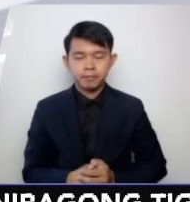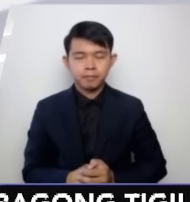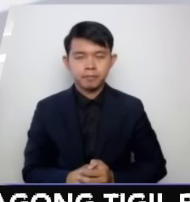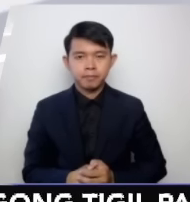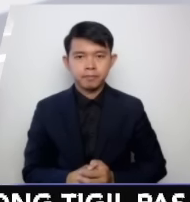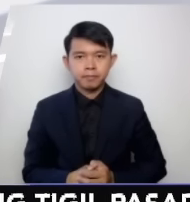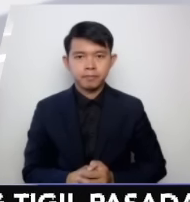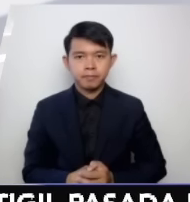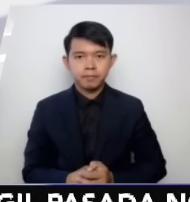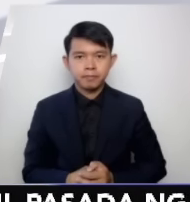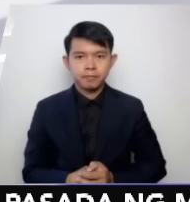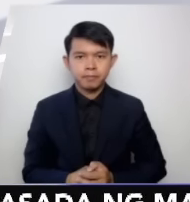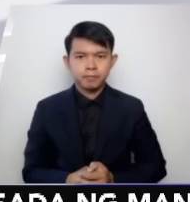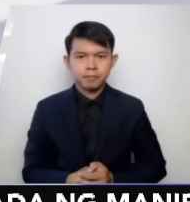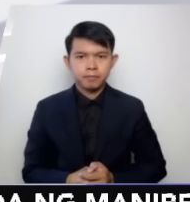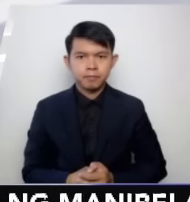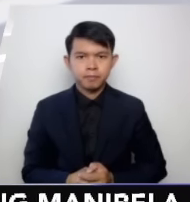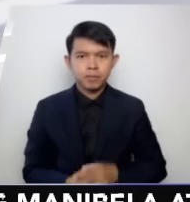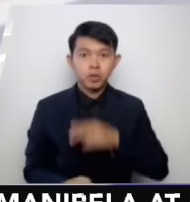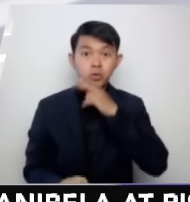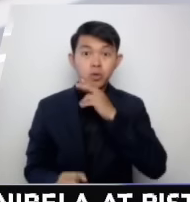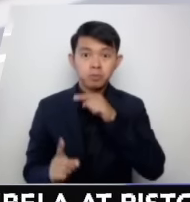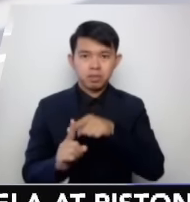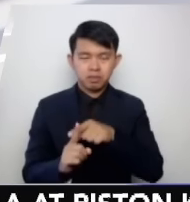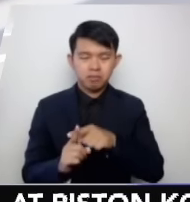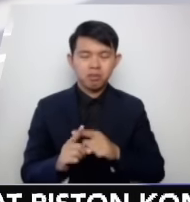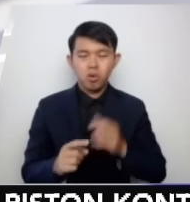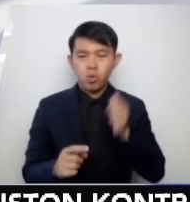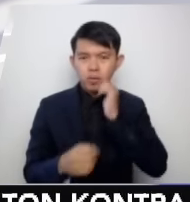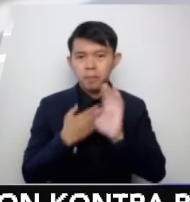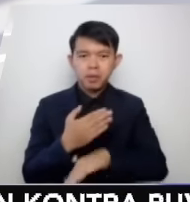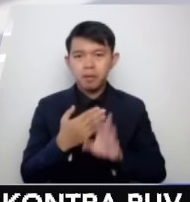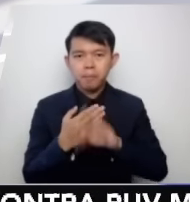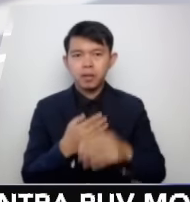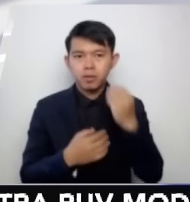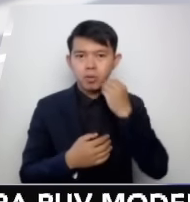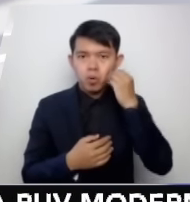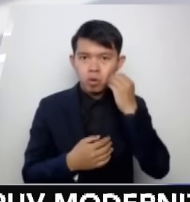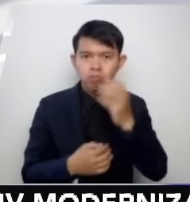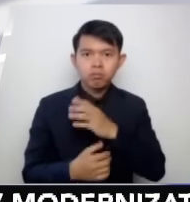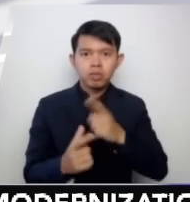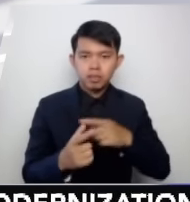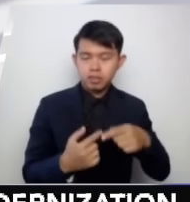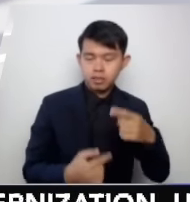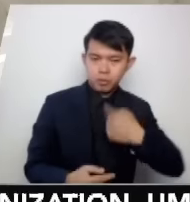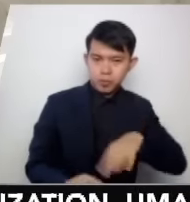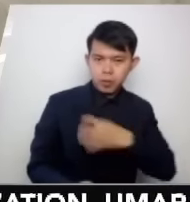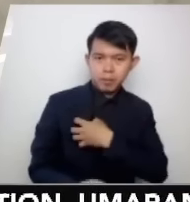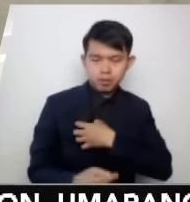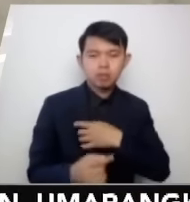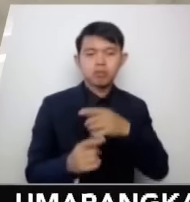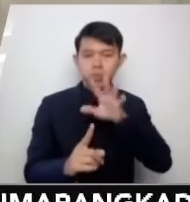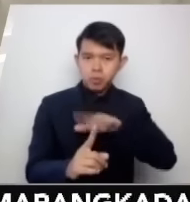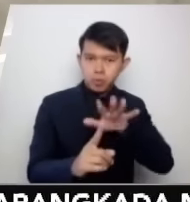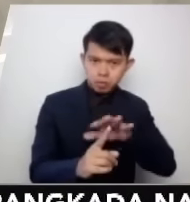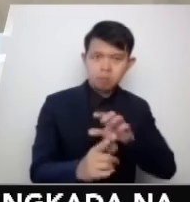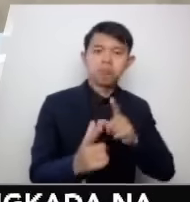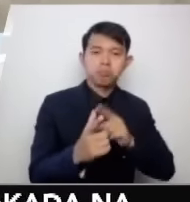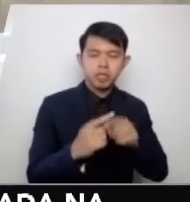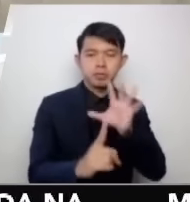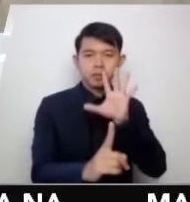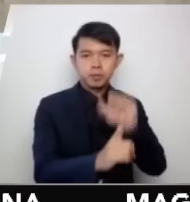pa din po sa kanyang bahay at dahil po dito ay natuntun po siya ng ating mga operatiba. Ayon sa pulisya,